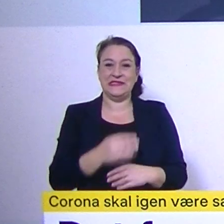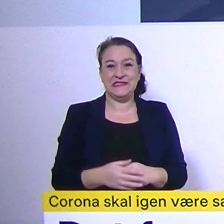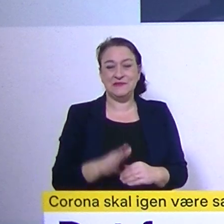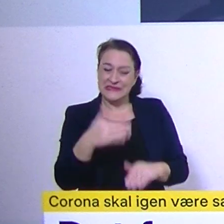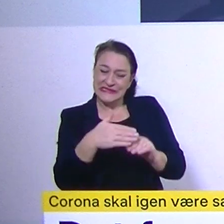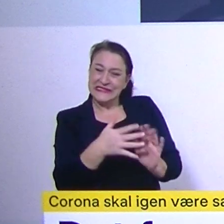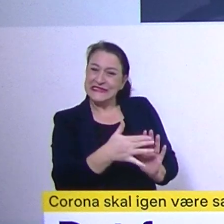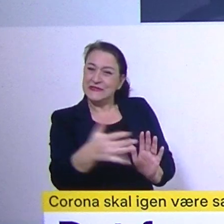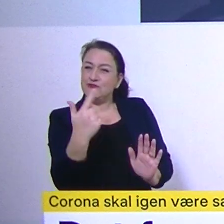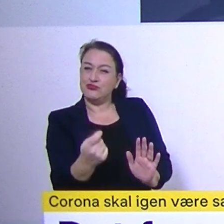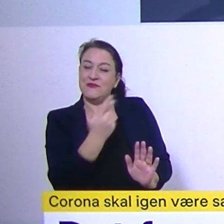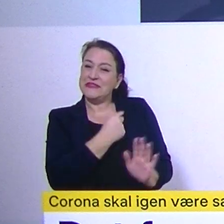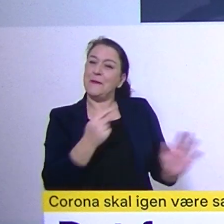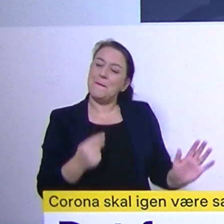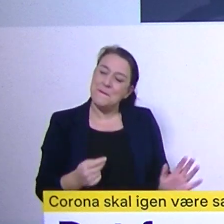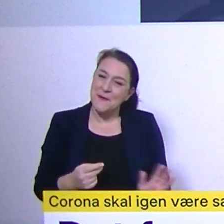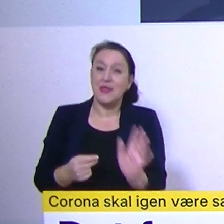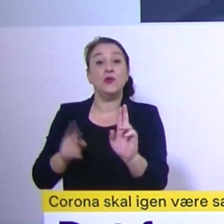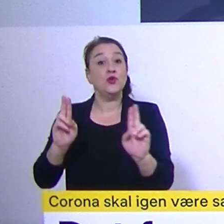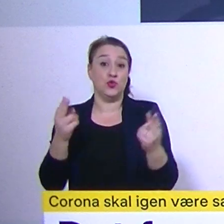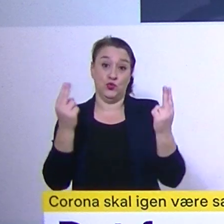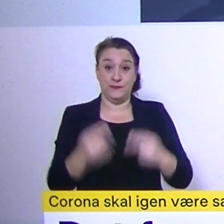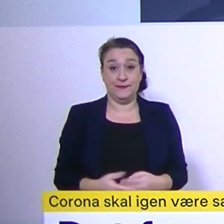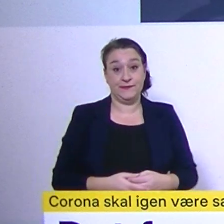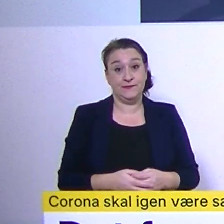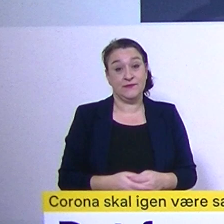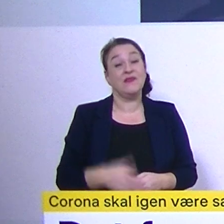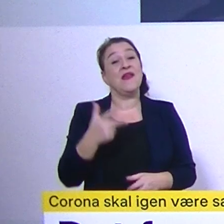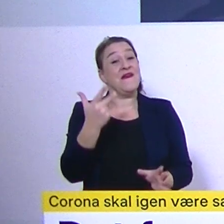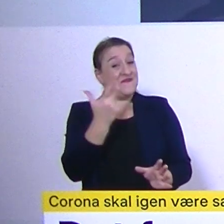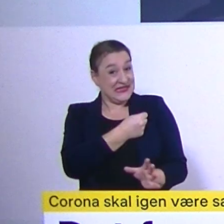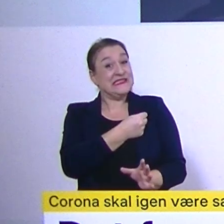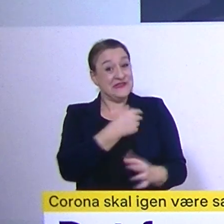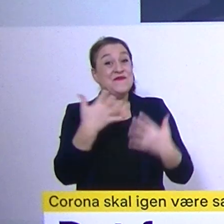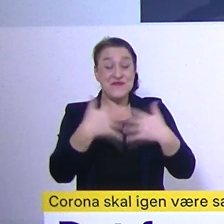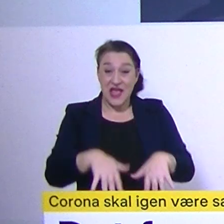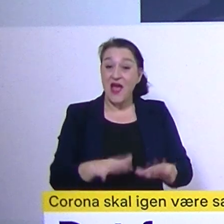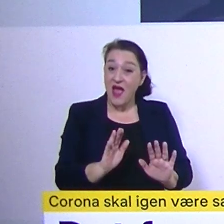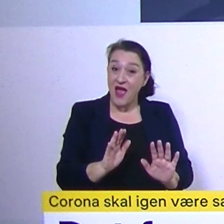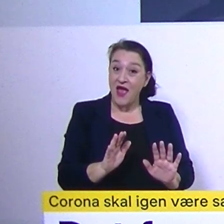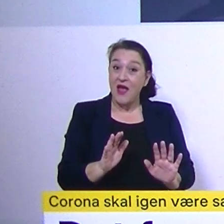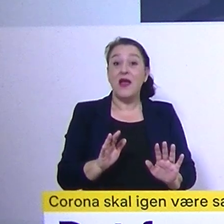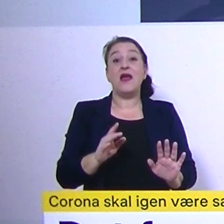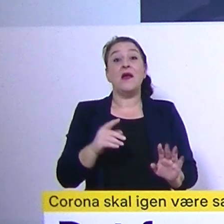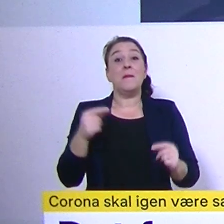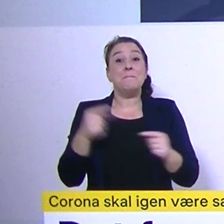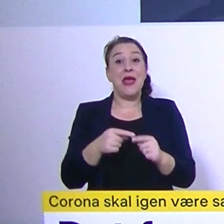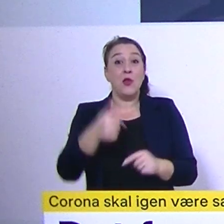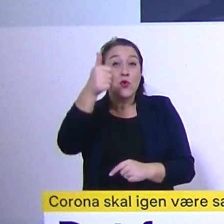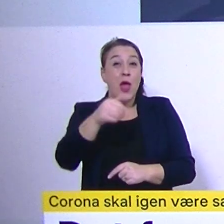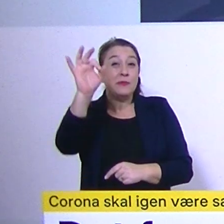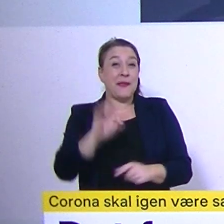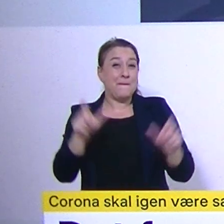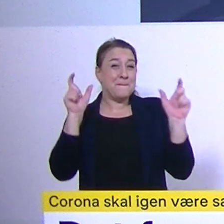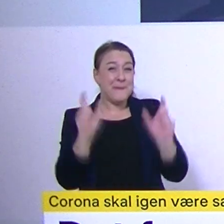nu. For selvom vaccinerne virker, så beskytter vaccinerne ikke fuldstændig imod